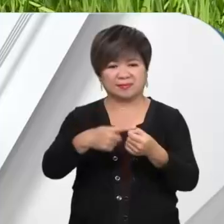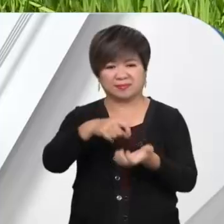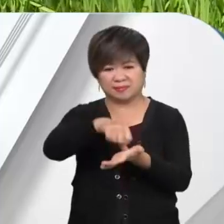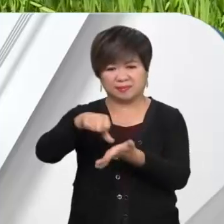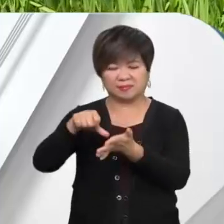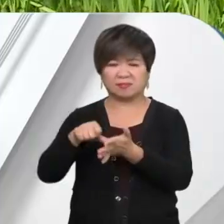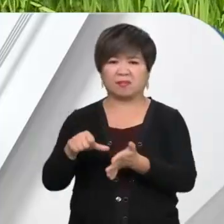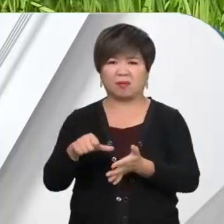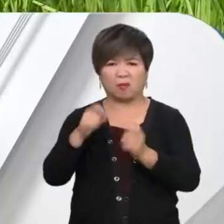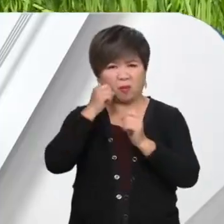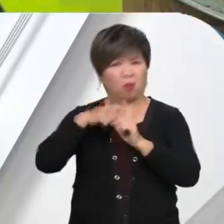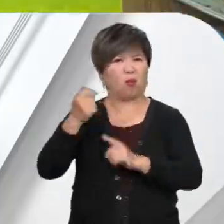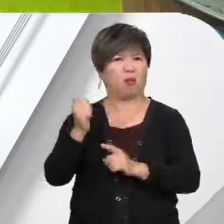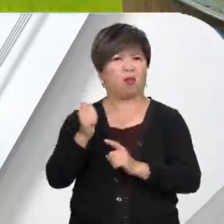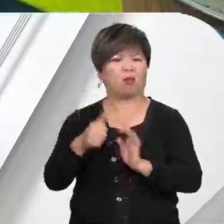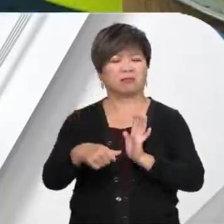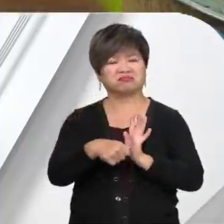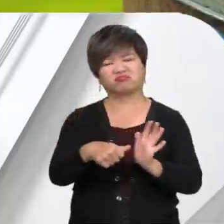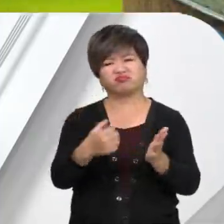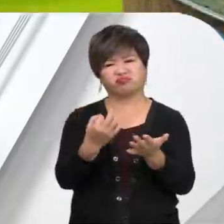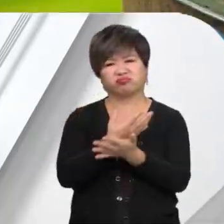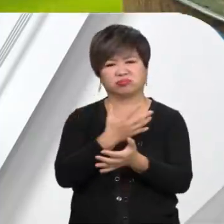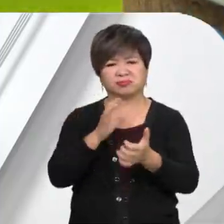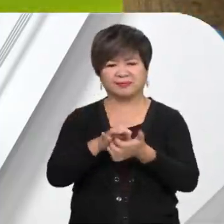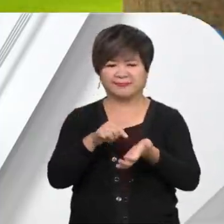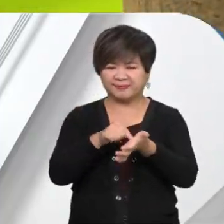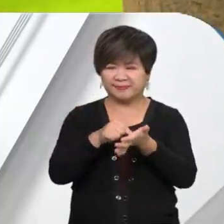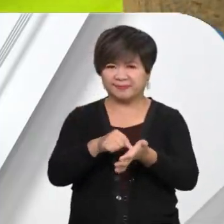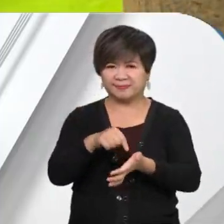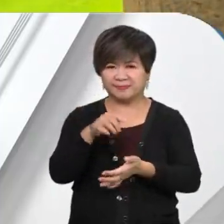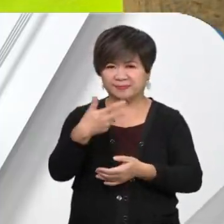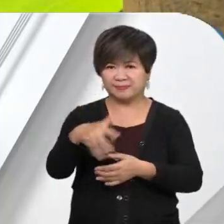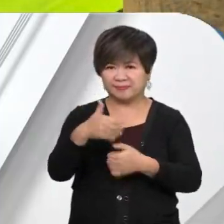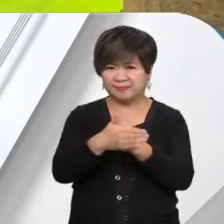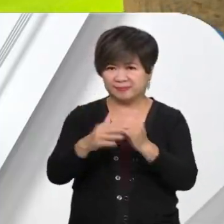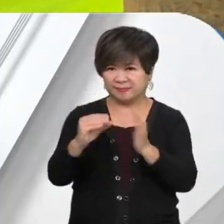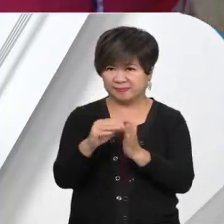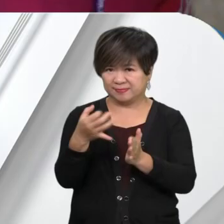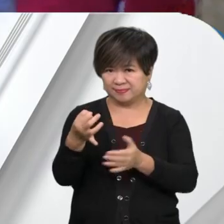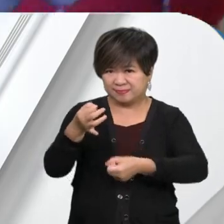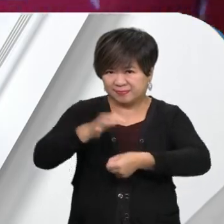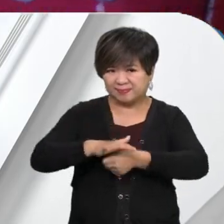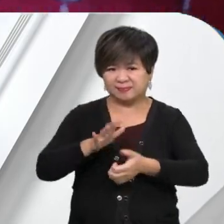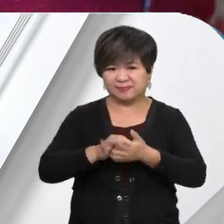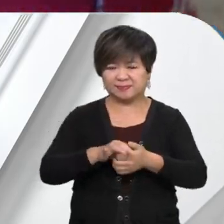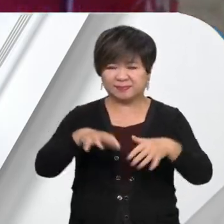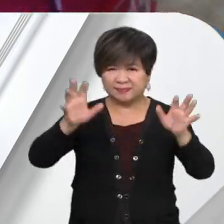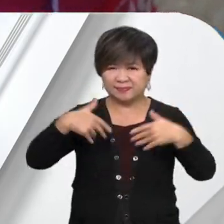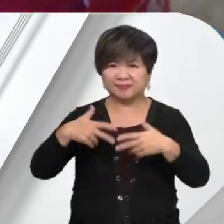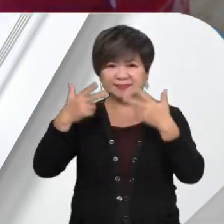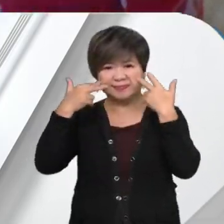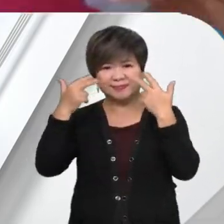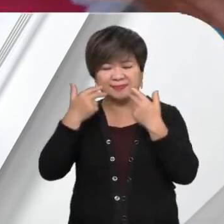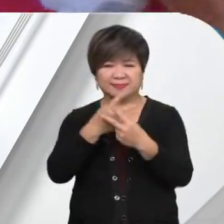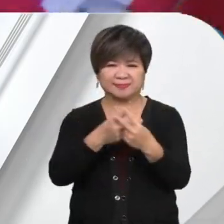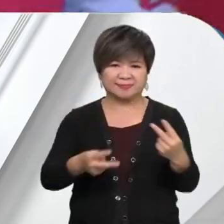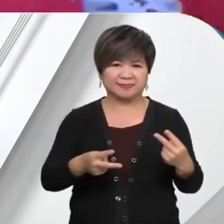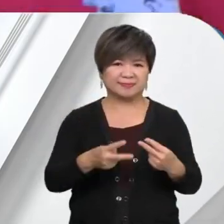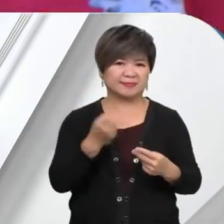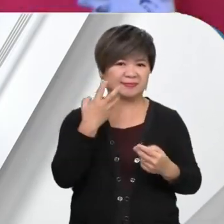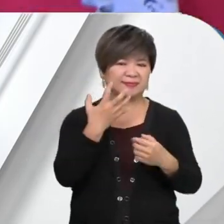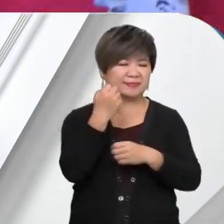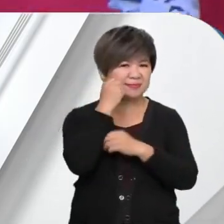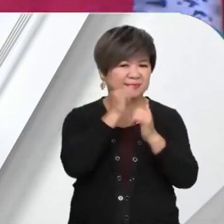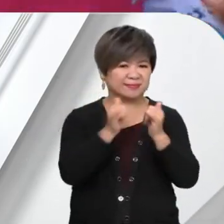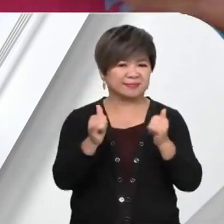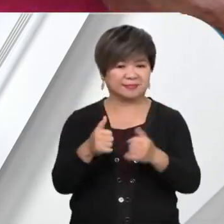地面土上一层模特，故受沙溪整体的水保局经费，有请沙溪原住民行人老新出名，用